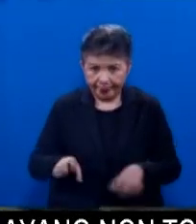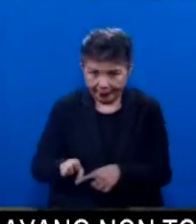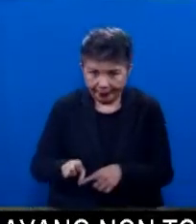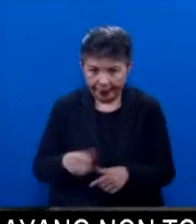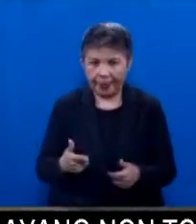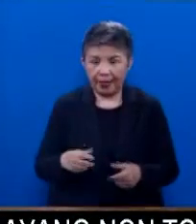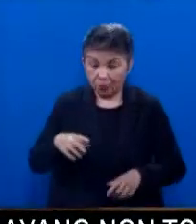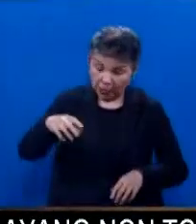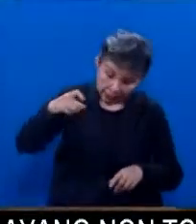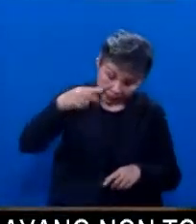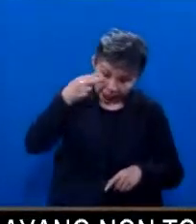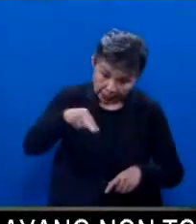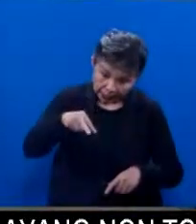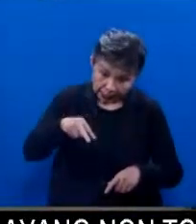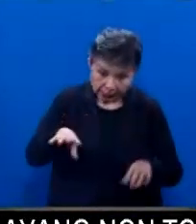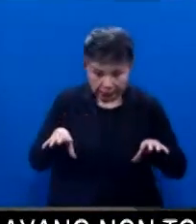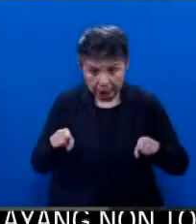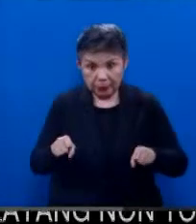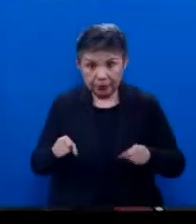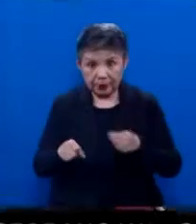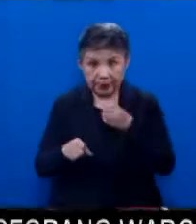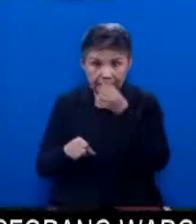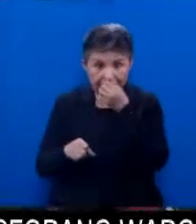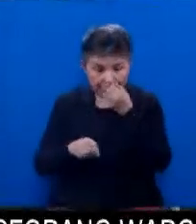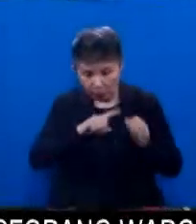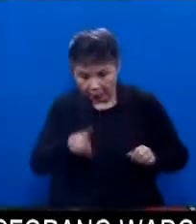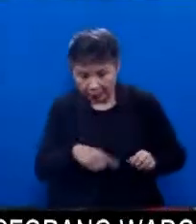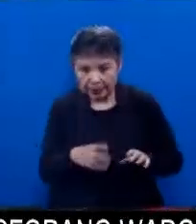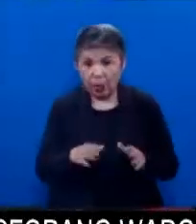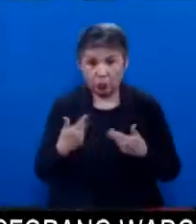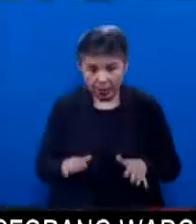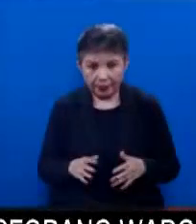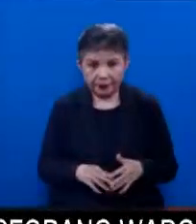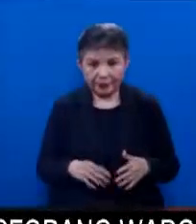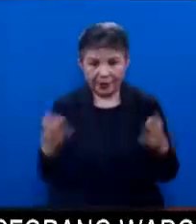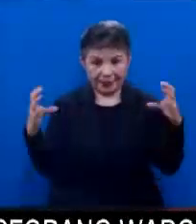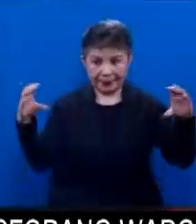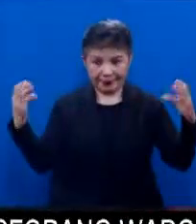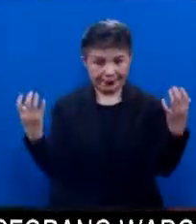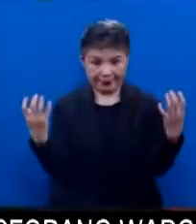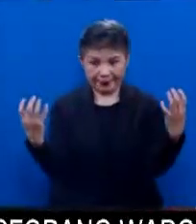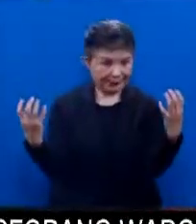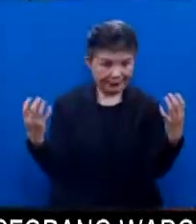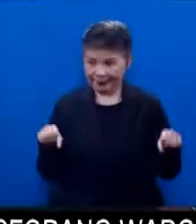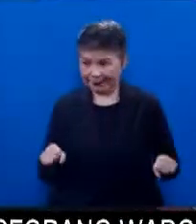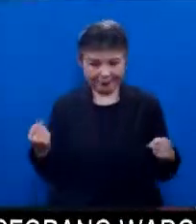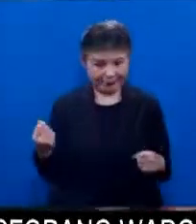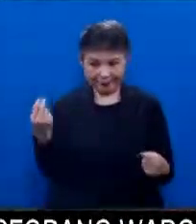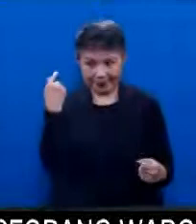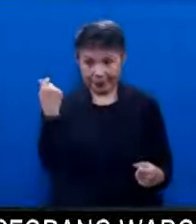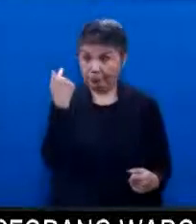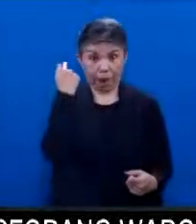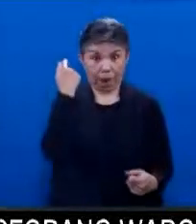secara visual kondisi kampas rem dan piringan cakram. Kemudian beralih ke kaca spion yang diperlukan untuk melihat ke